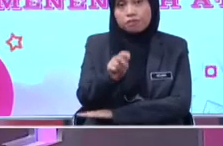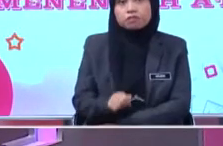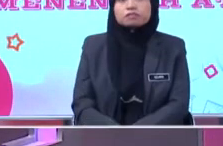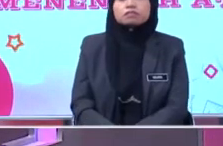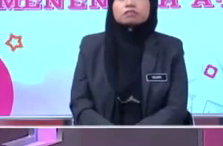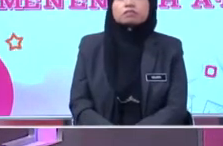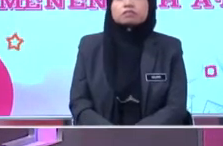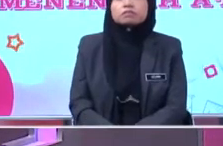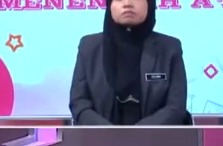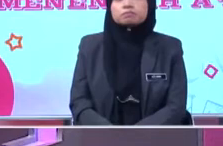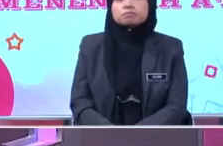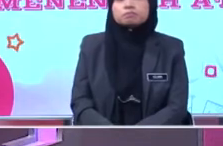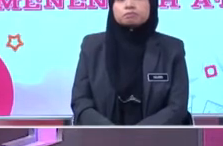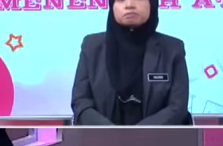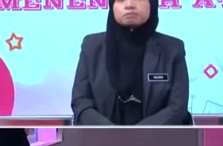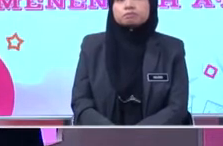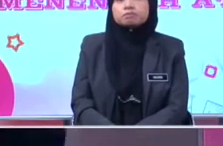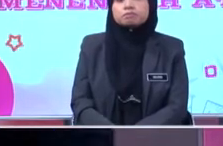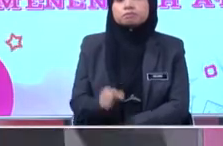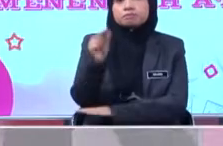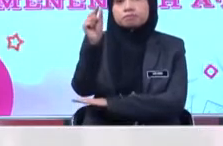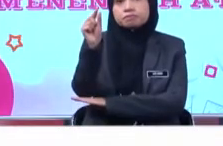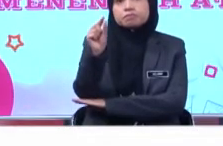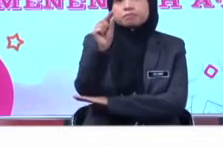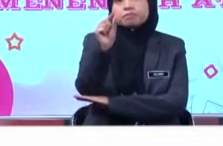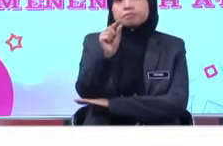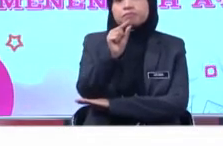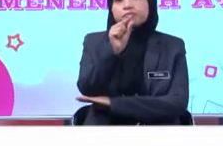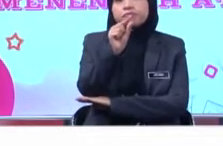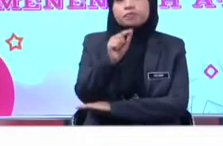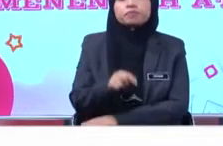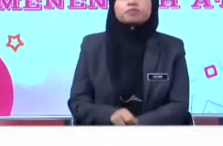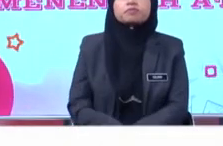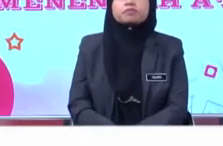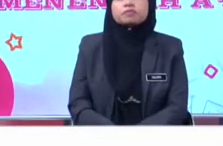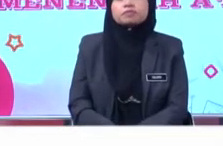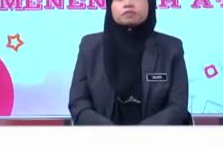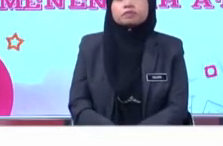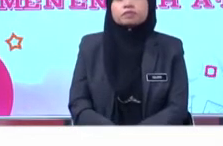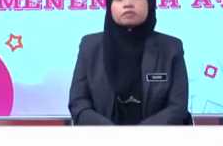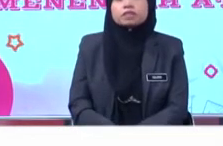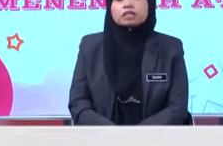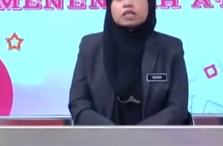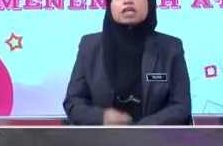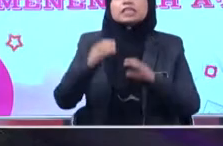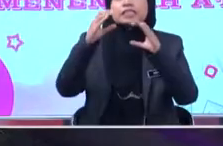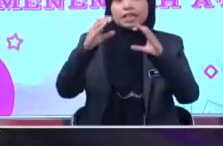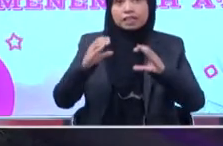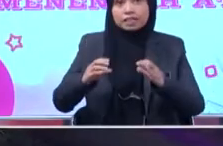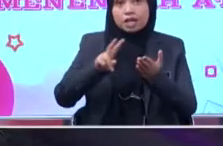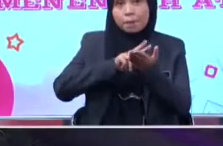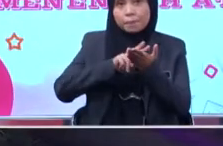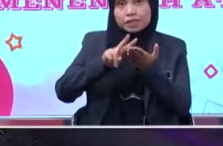mangken Ayo ruzu nangka dayaru cuak inilah teknik bacaan Ikhfa